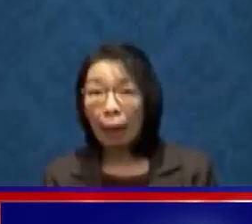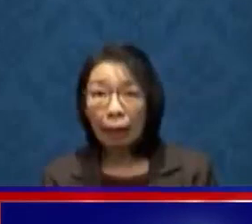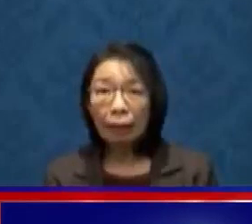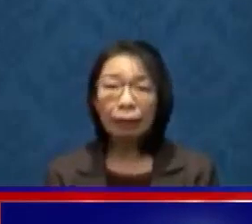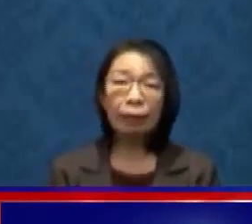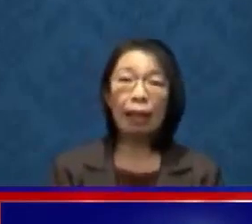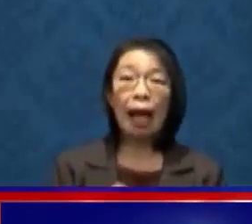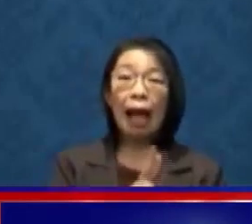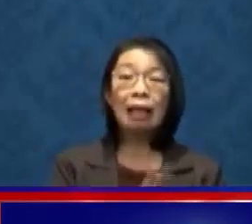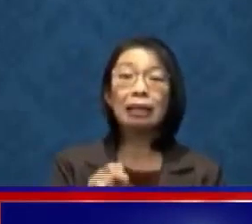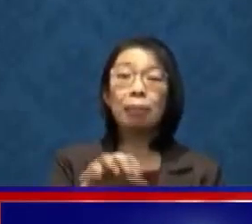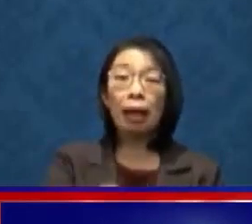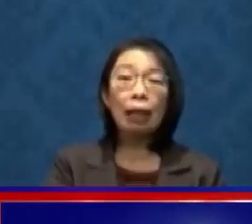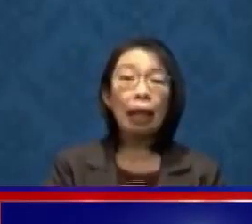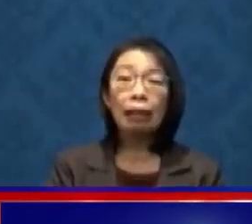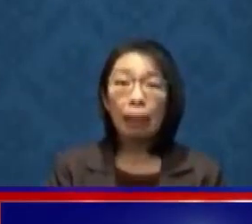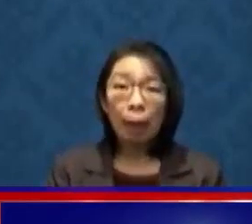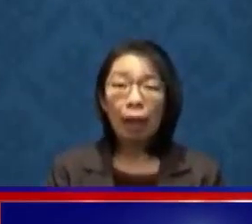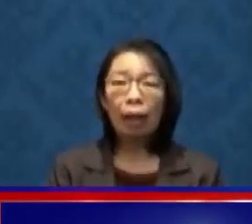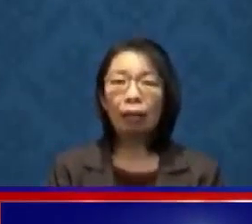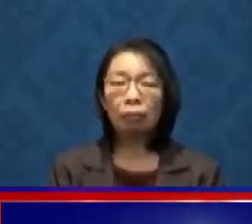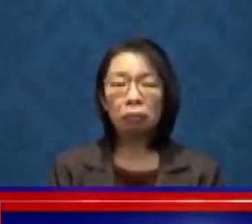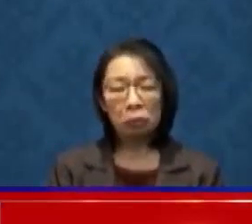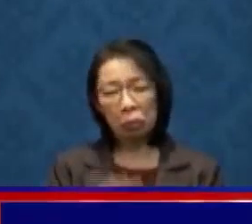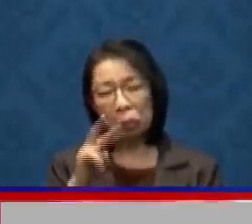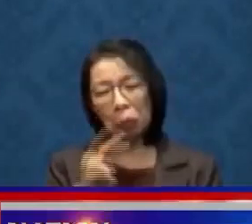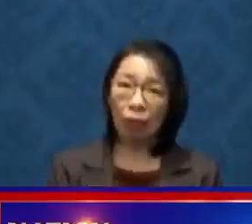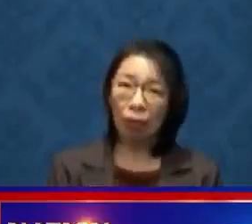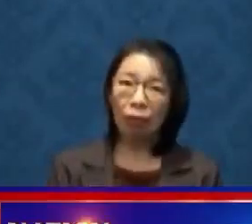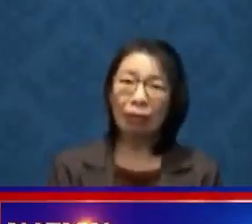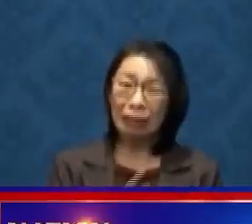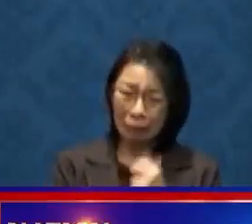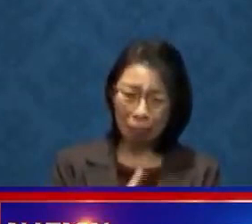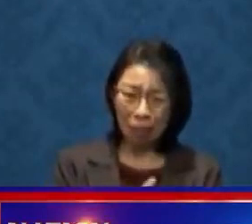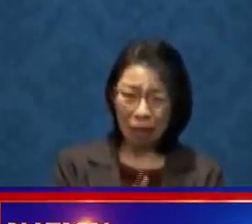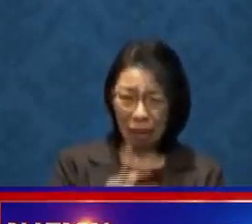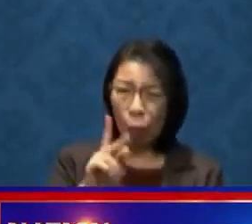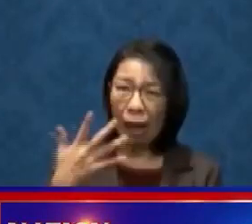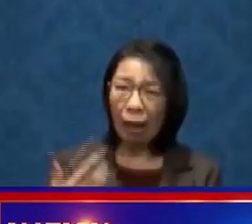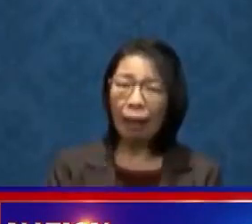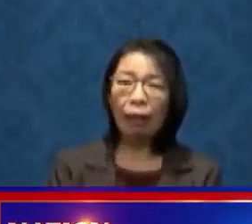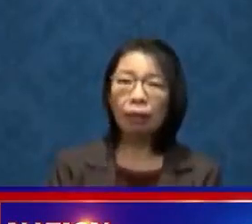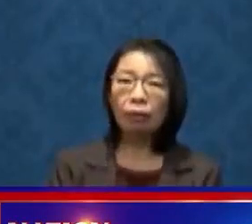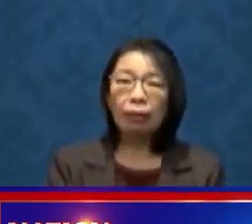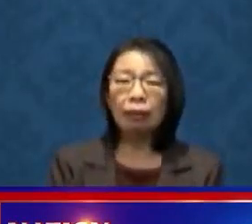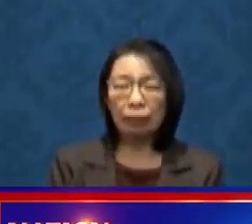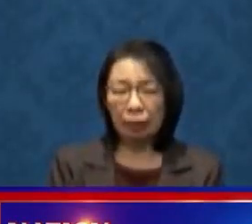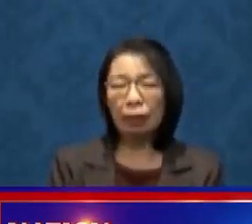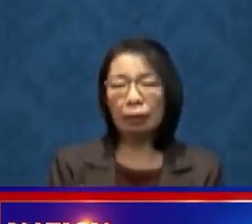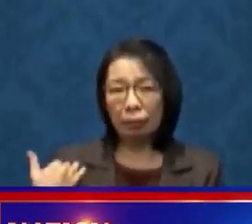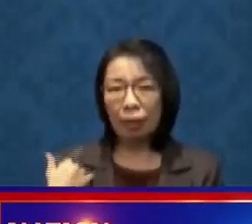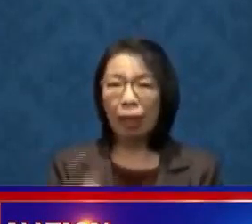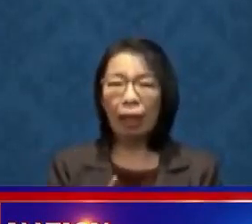สภาแห่งนี้มันอัปลักษณ์ตั้งแต่วันแรกันวันสุดท้ายครับท่านหรือผู้มีอำนาจทางรัฐบาล